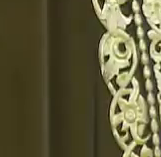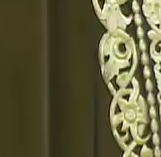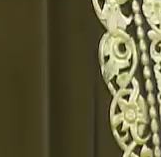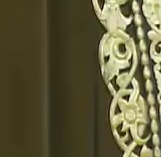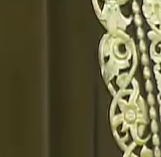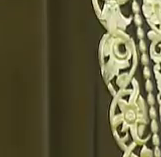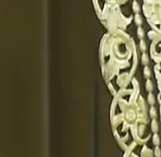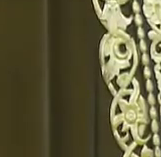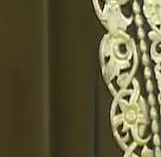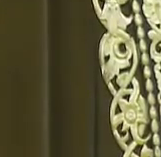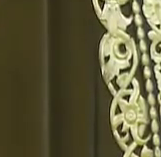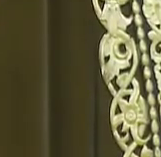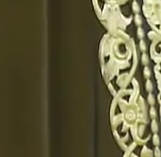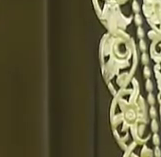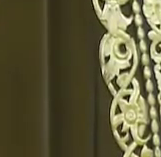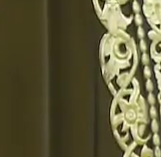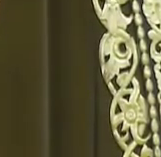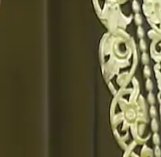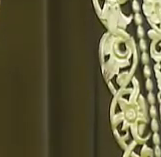Agong.